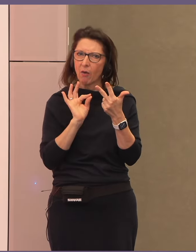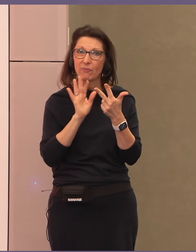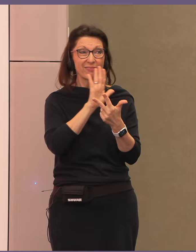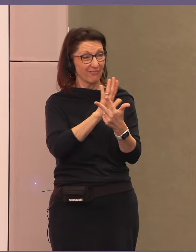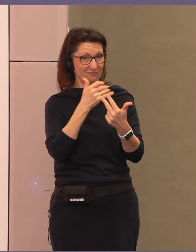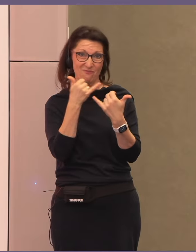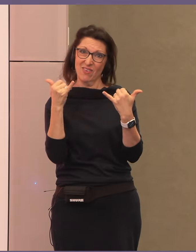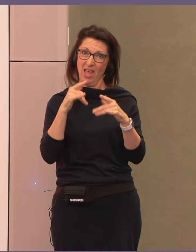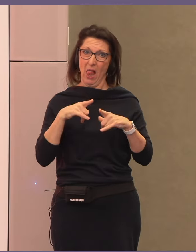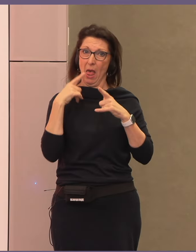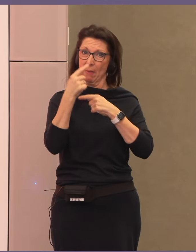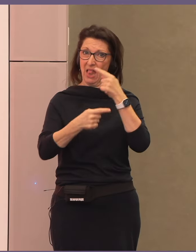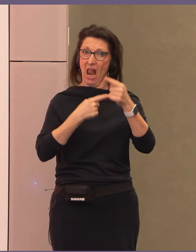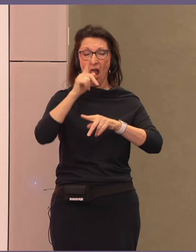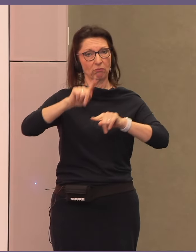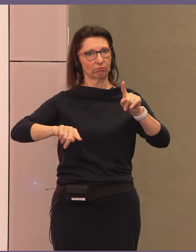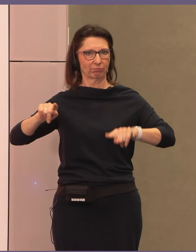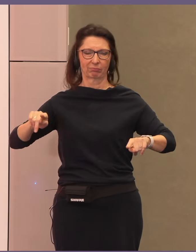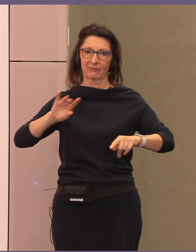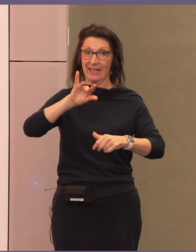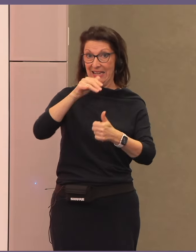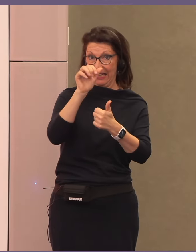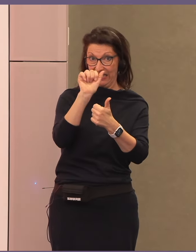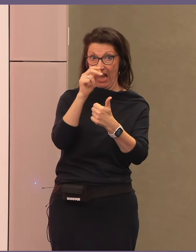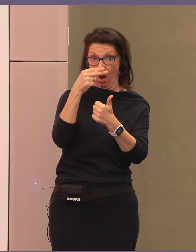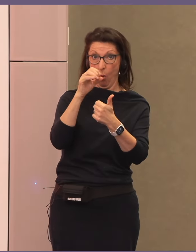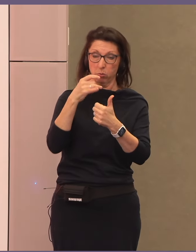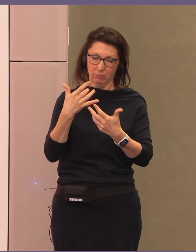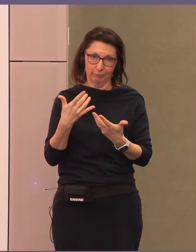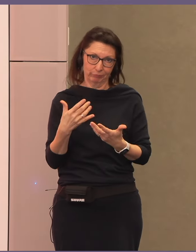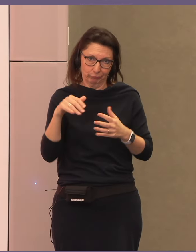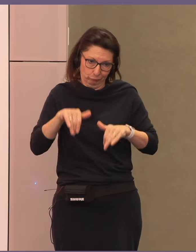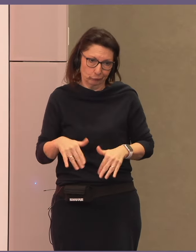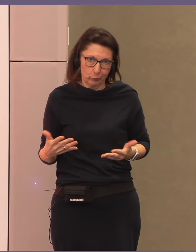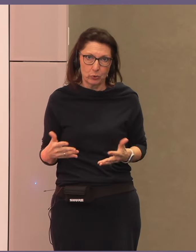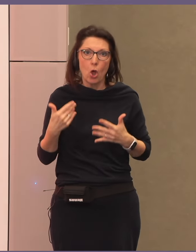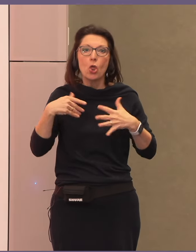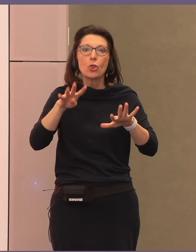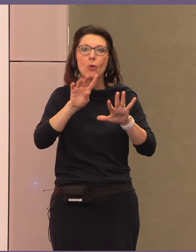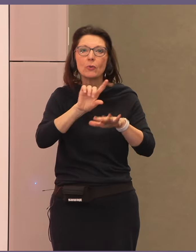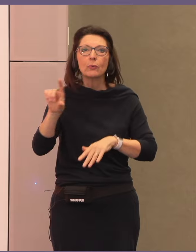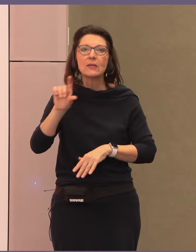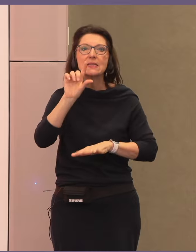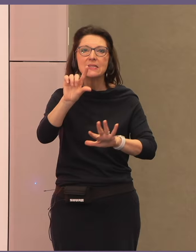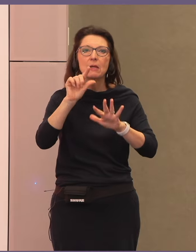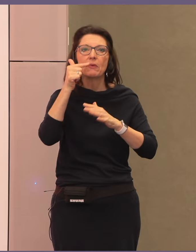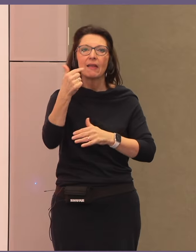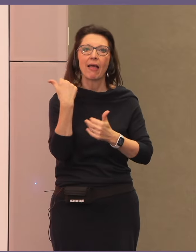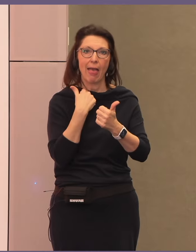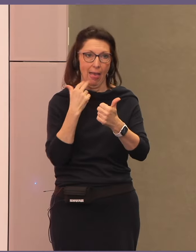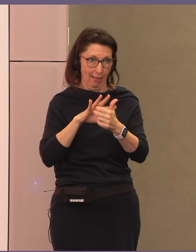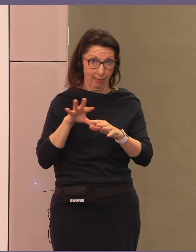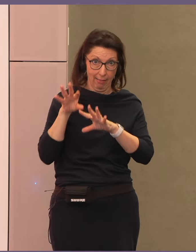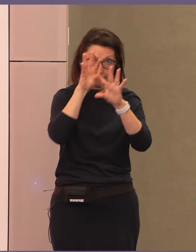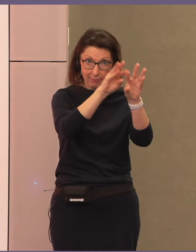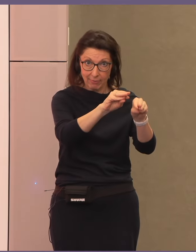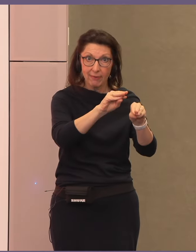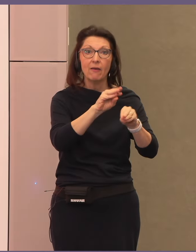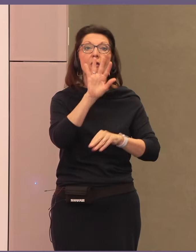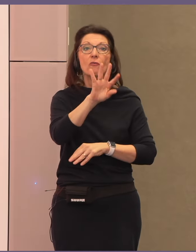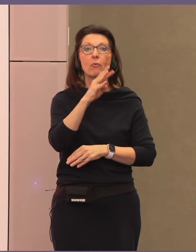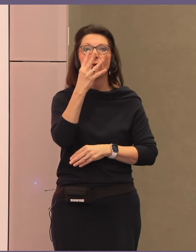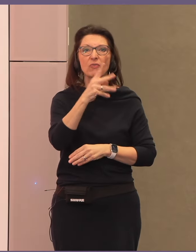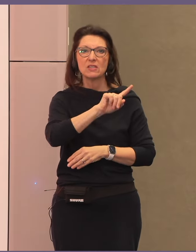Lebensläufe. Marie Jahoda emigrierte erzwungenermaßen 1937 nach England. 1945 bis 1958